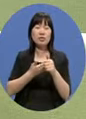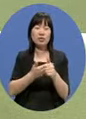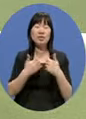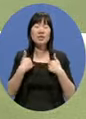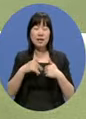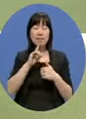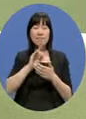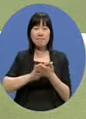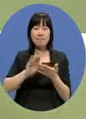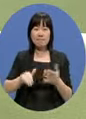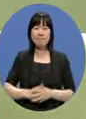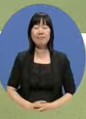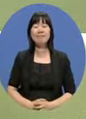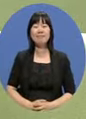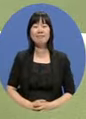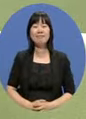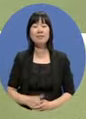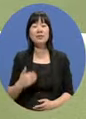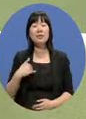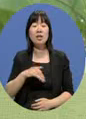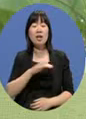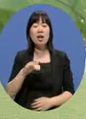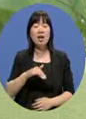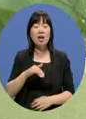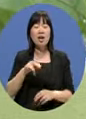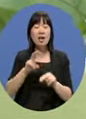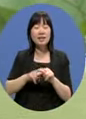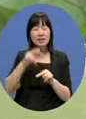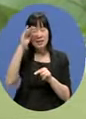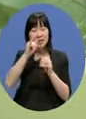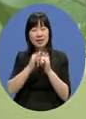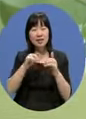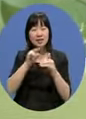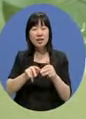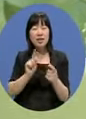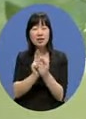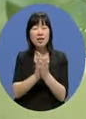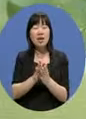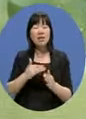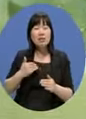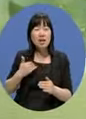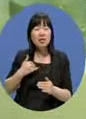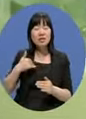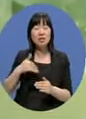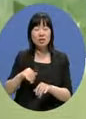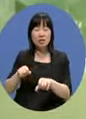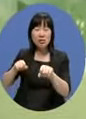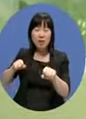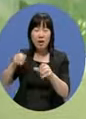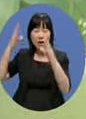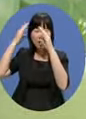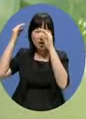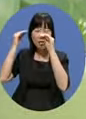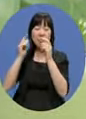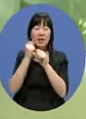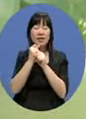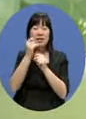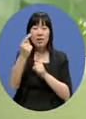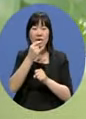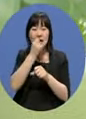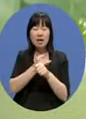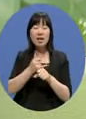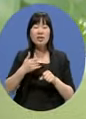게임들 라고 볼 수 있겠습니다네 저희 방청객 중에서 직접이 나는 슈퍼 영웅 만들어 오셨잖아요 저 지금